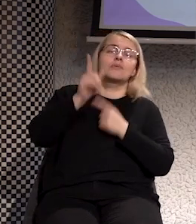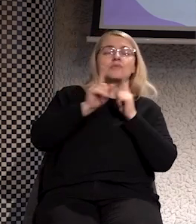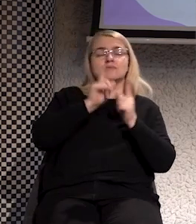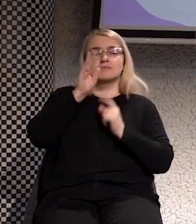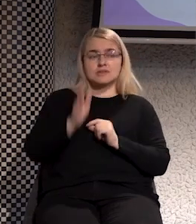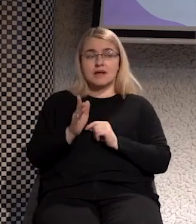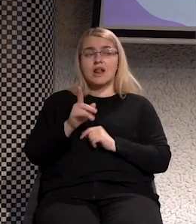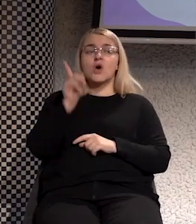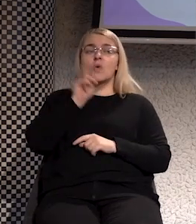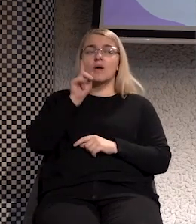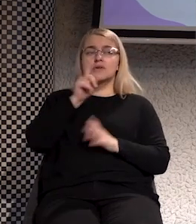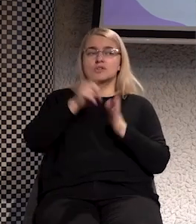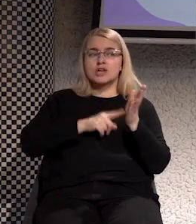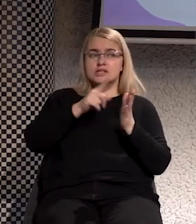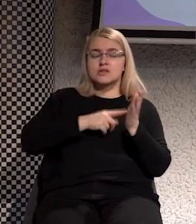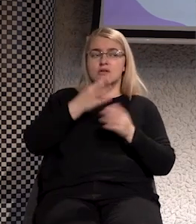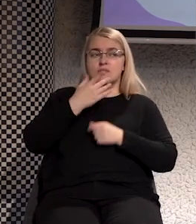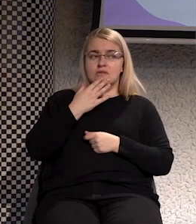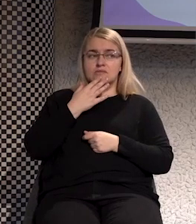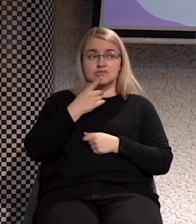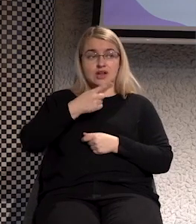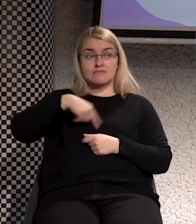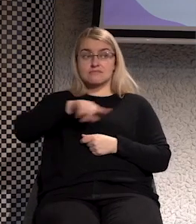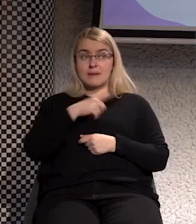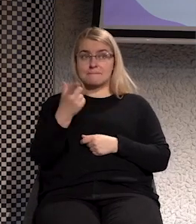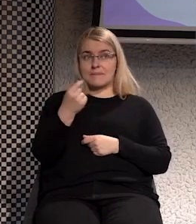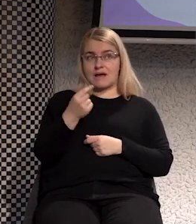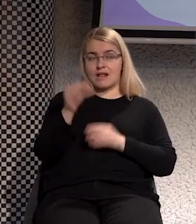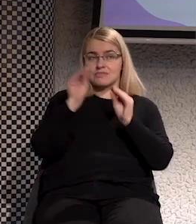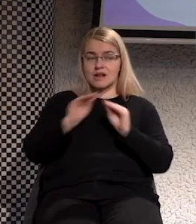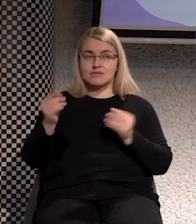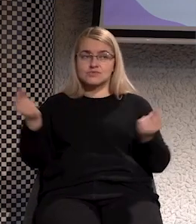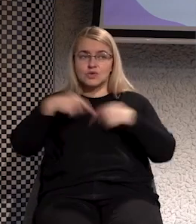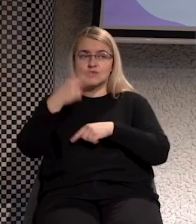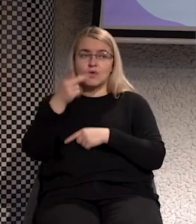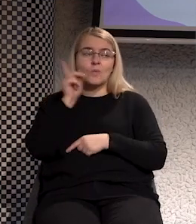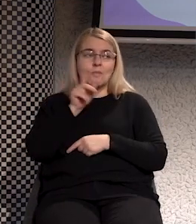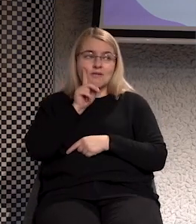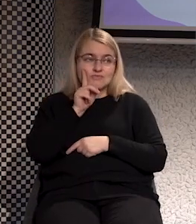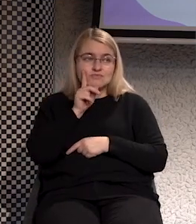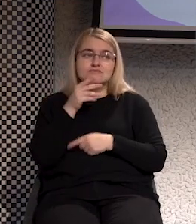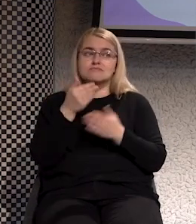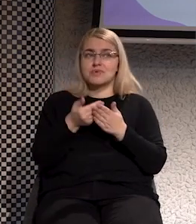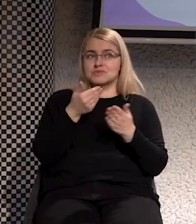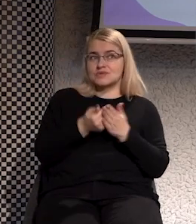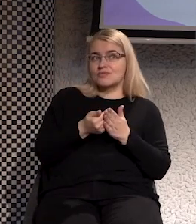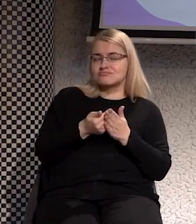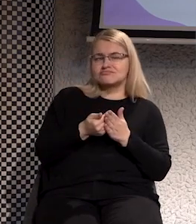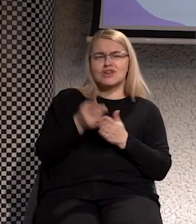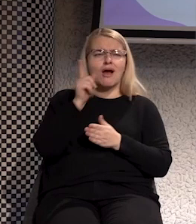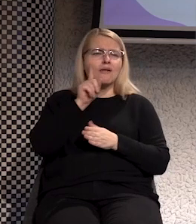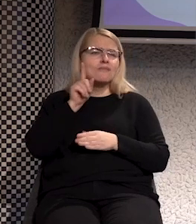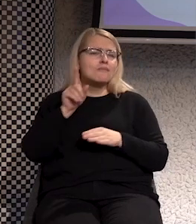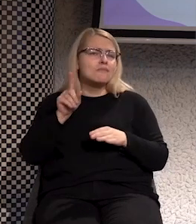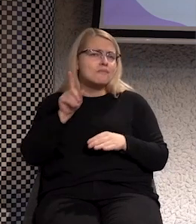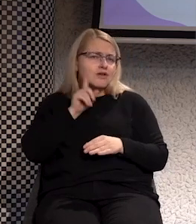często podkreślają i jakby dla mnie też jest ważne to, że my jesteśmy w tej parze trenerskiej, że przychodzi dwóch mężczyzn, dlatego żeby pokazać, że ta męskość może być różnorodna,